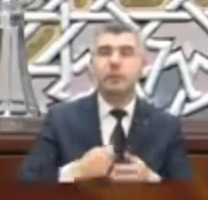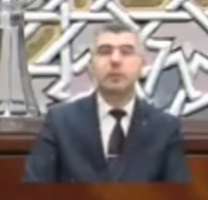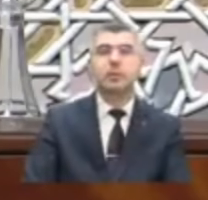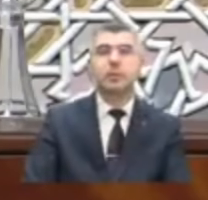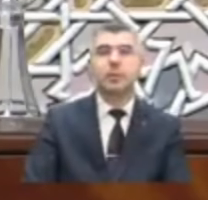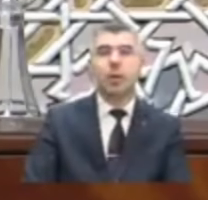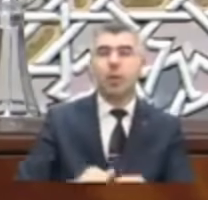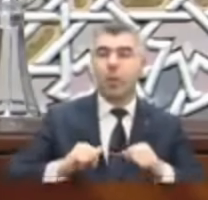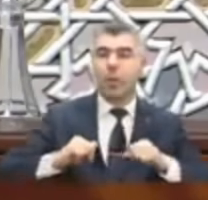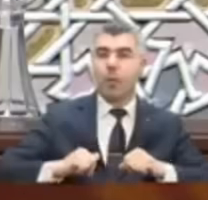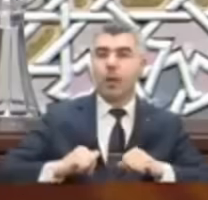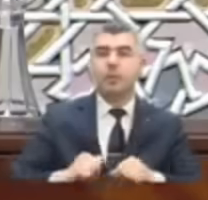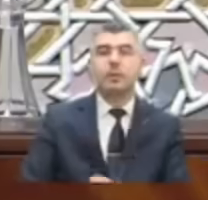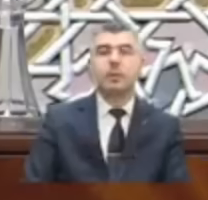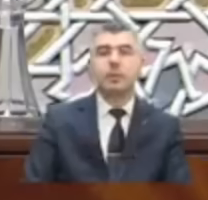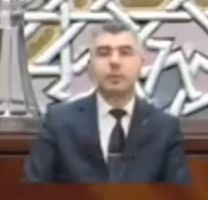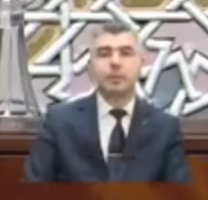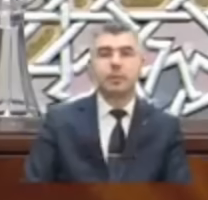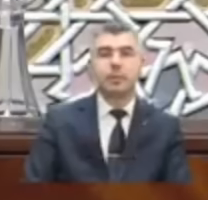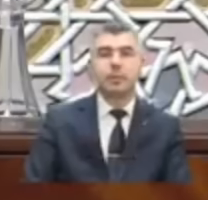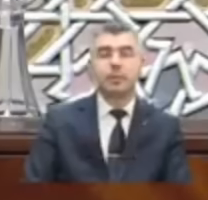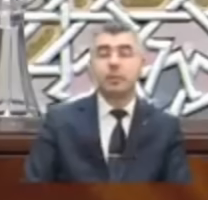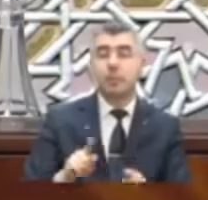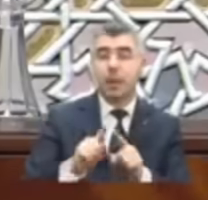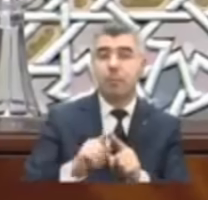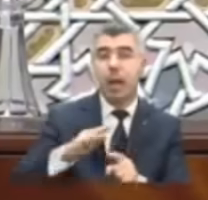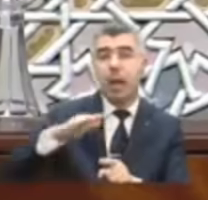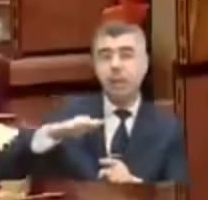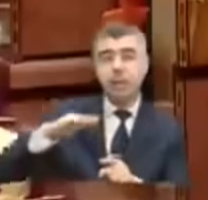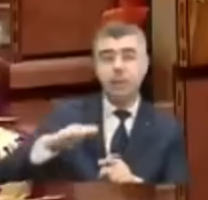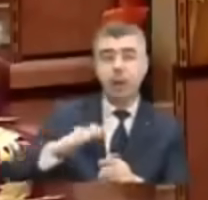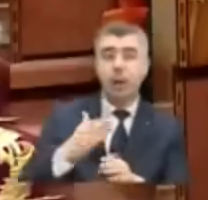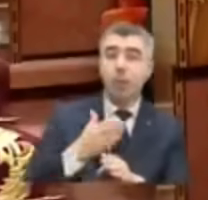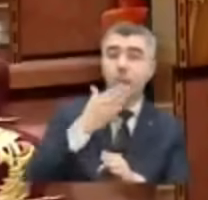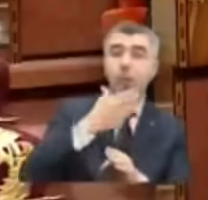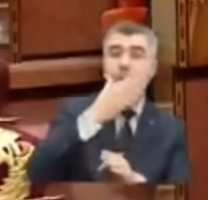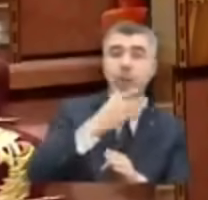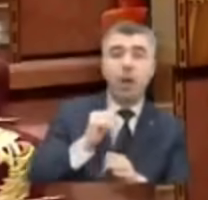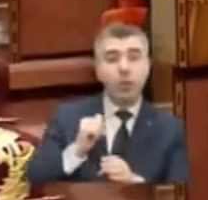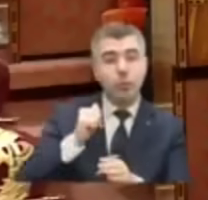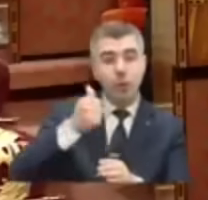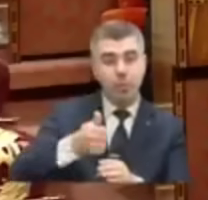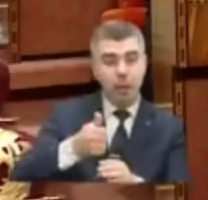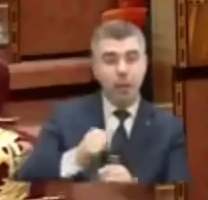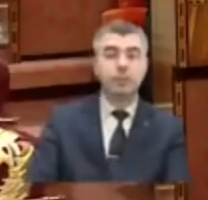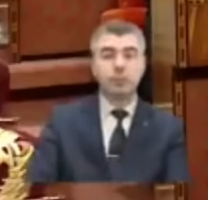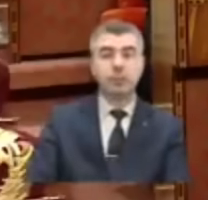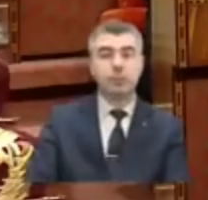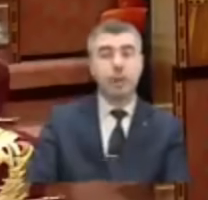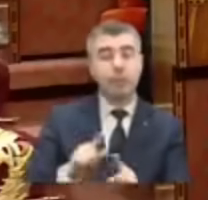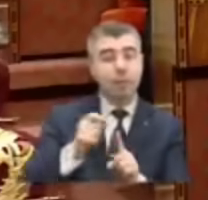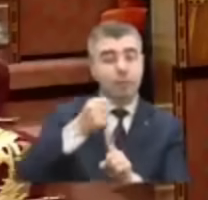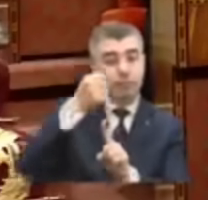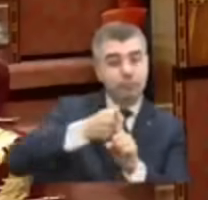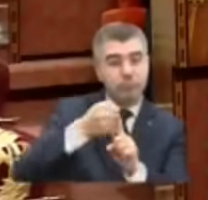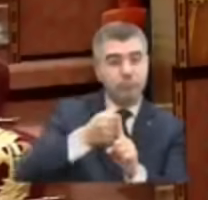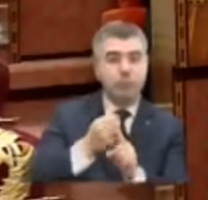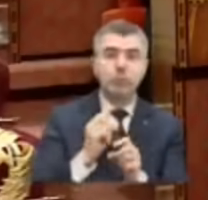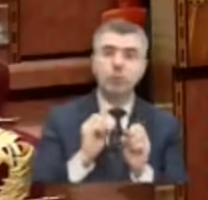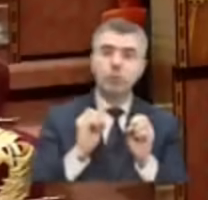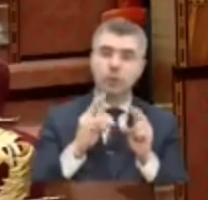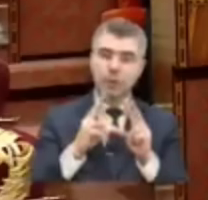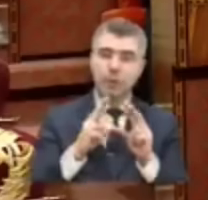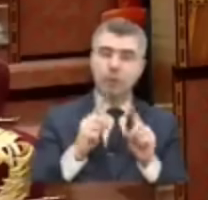السيده الوزيره الساده الوزراء بما ان الطفل هو مستقبل الغد رم ورغم ان مجهوداتكم الجباره